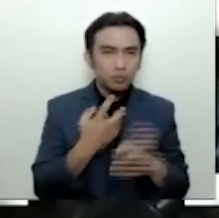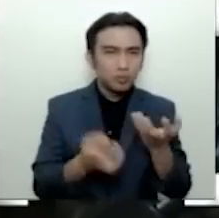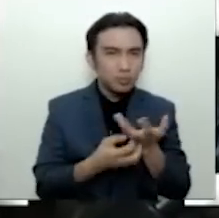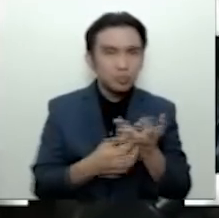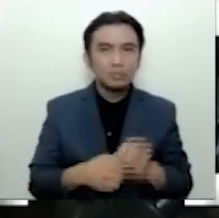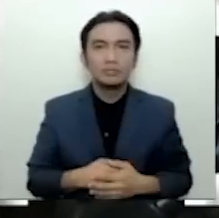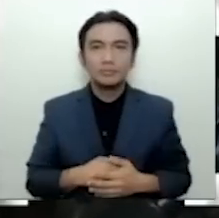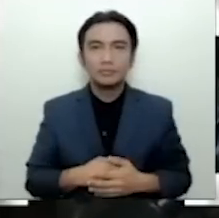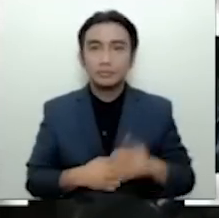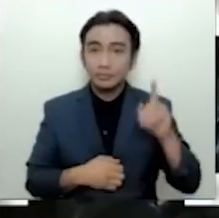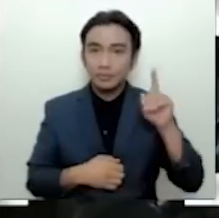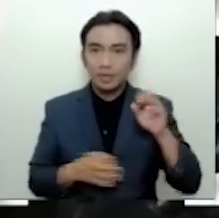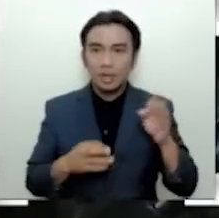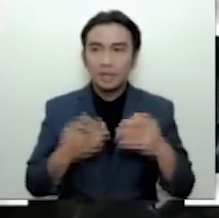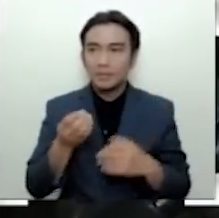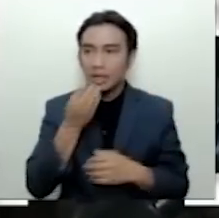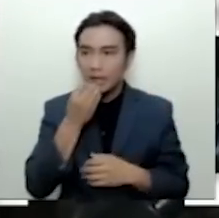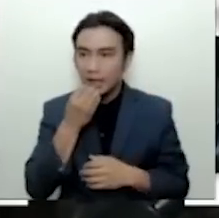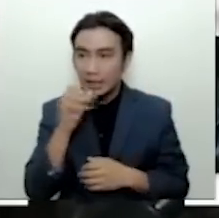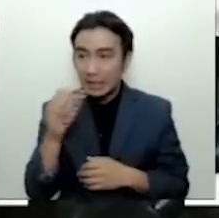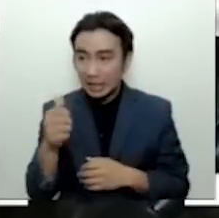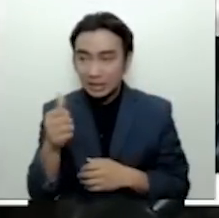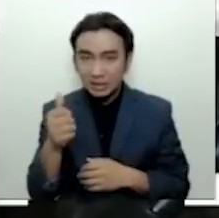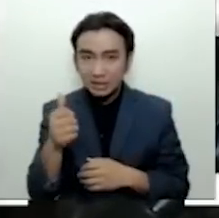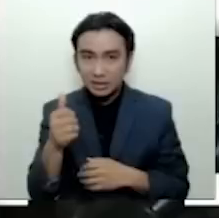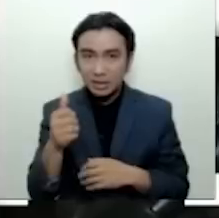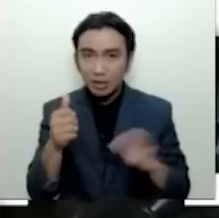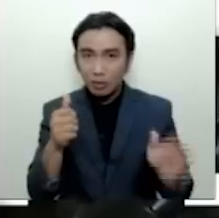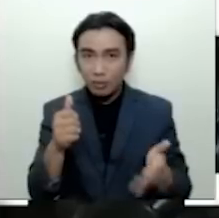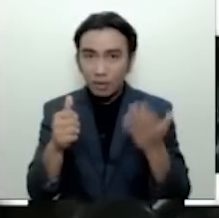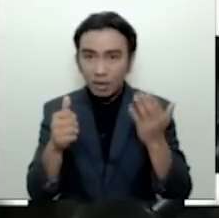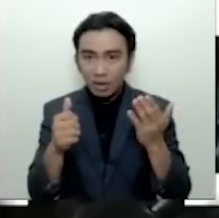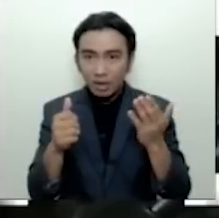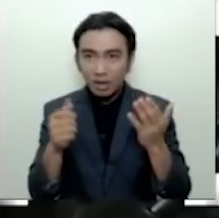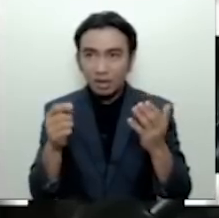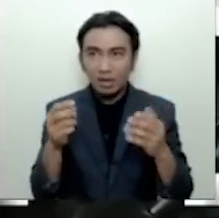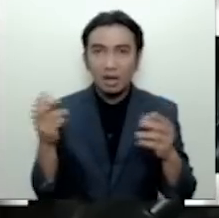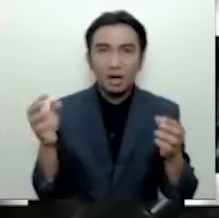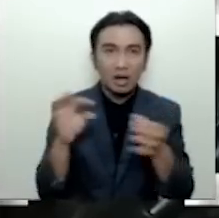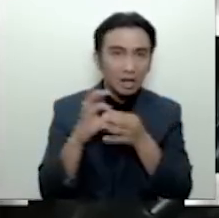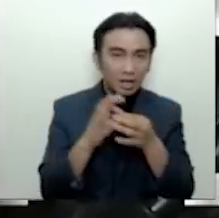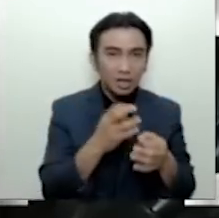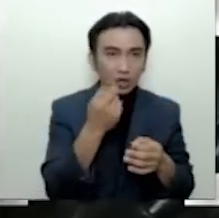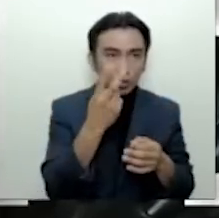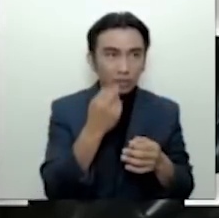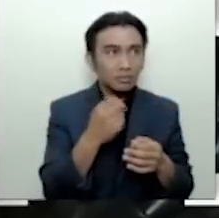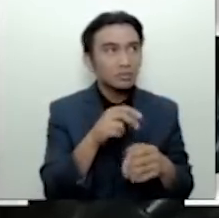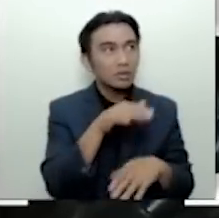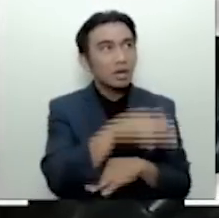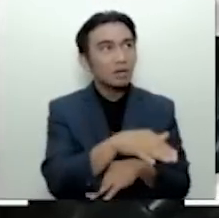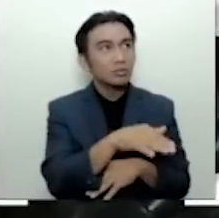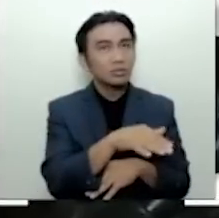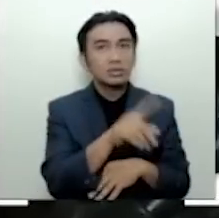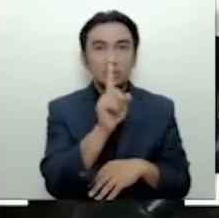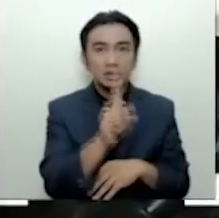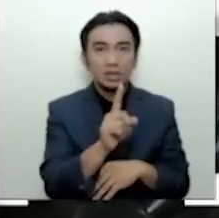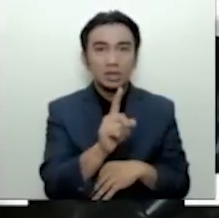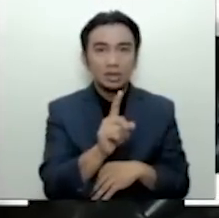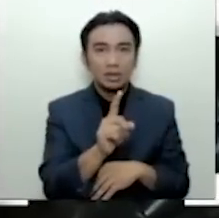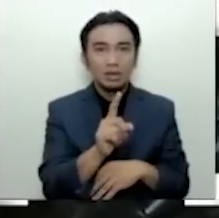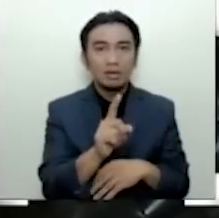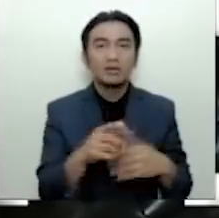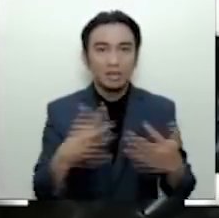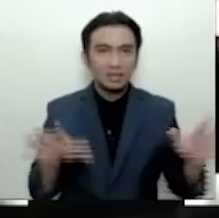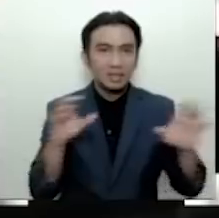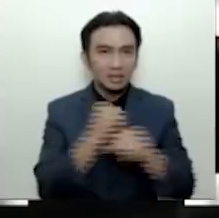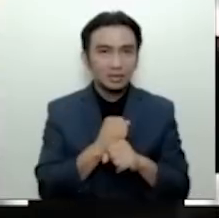na lang kami ng alas 10 para mag-isang ano na lang po, isang kainan na lang po. Sa hapon naman po, isa na lang din ho. Sa alas 5 hanggang ano na po yun, matutulog